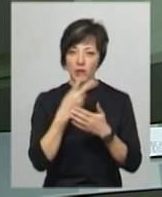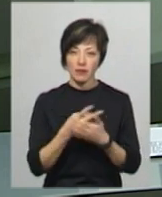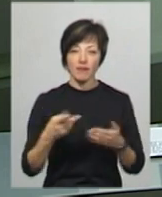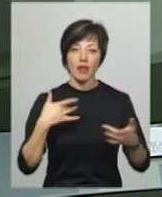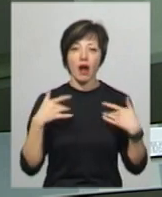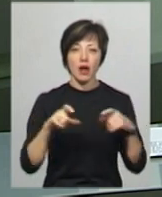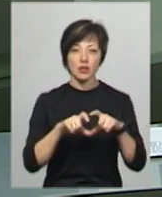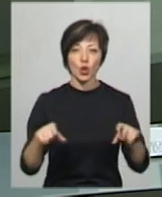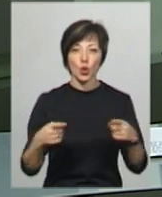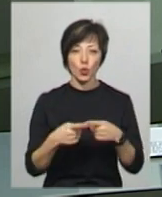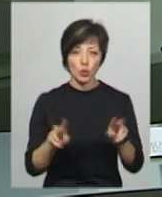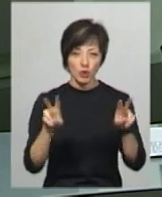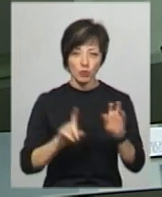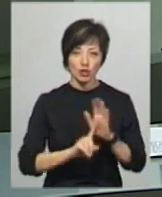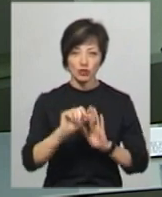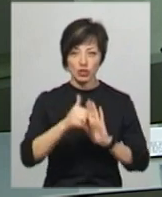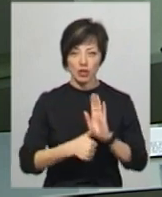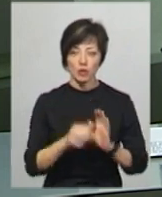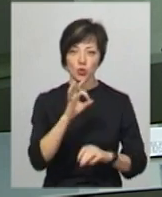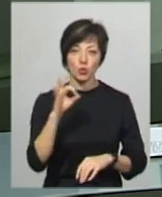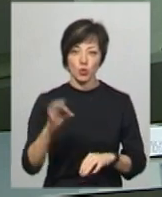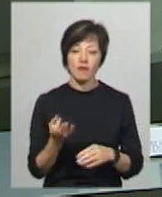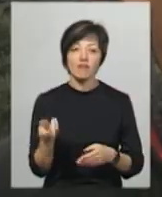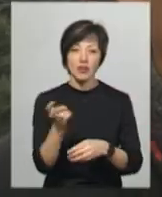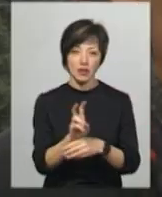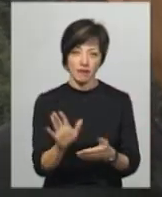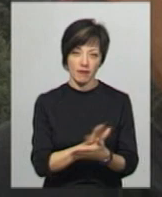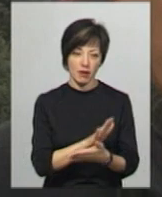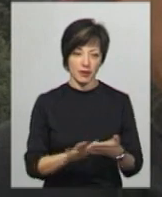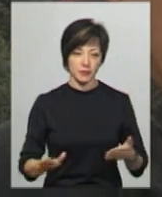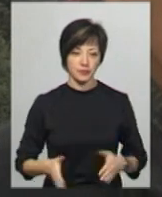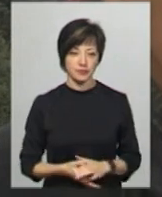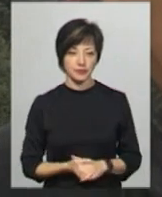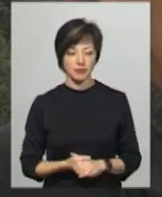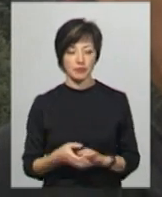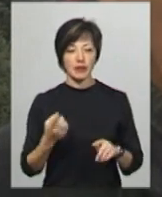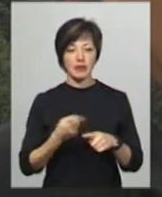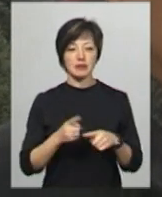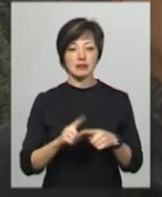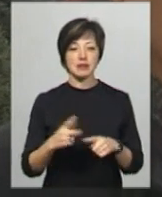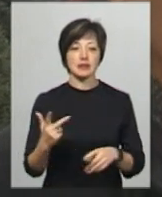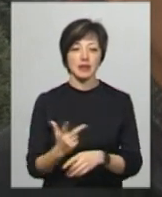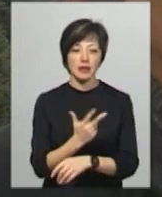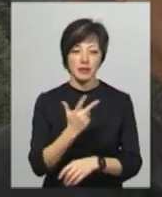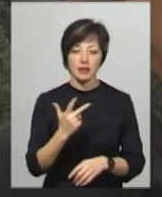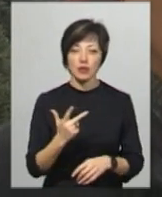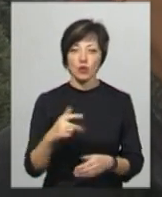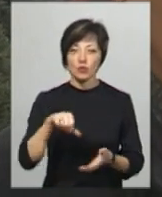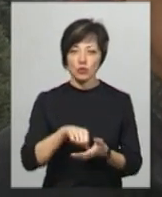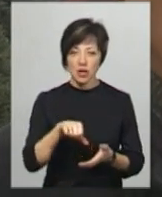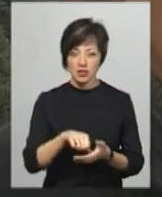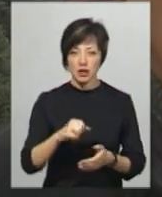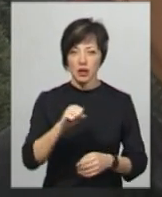«КУТ». Початок о 16-й годині. Вхід вільний. Це втретє. Учасники, воїни,